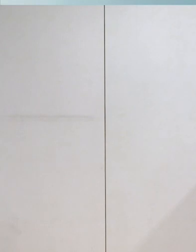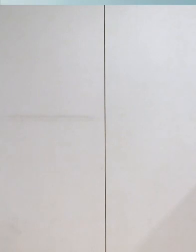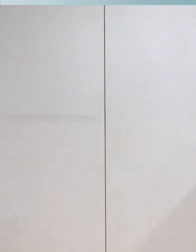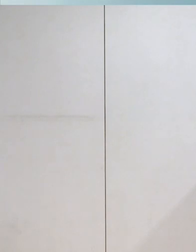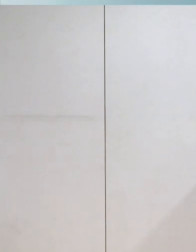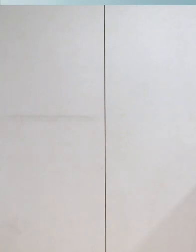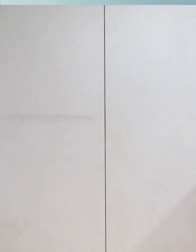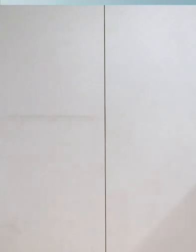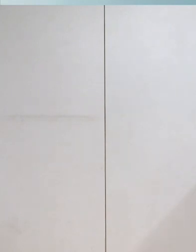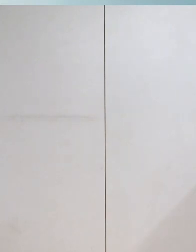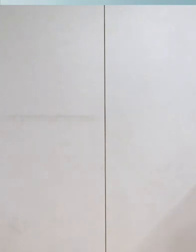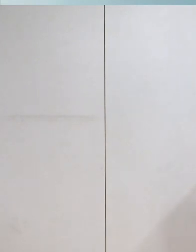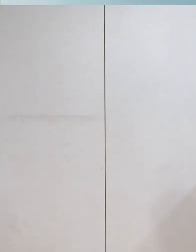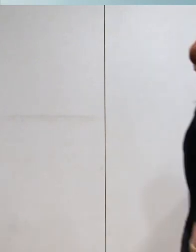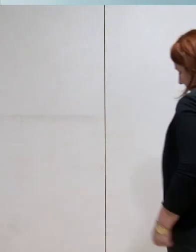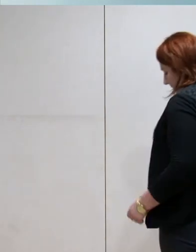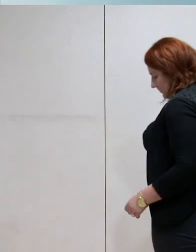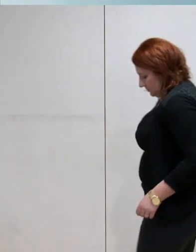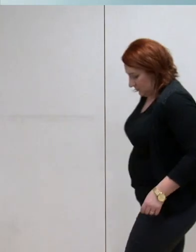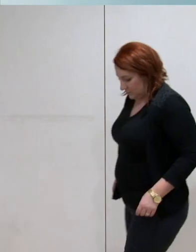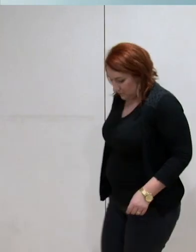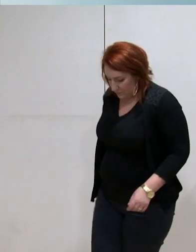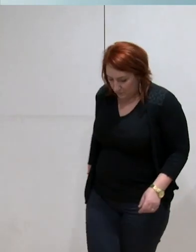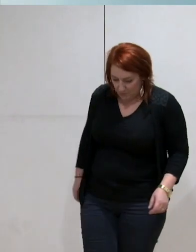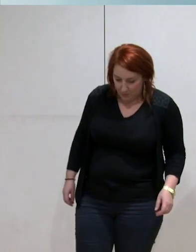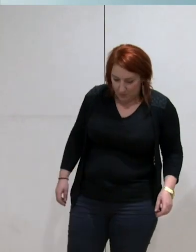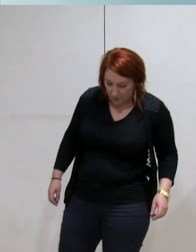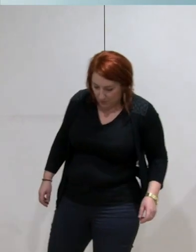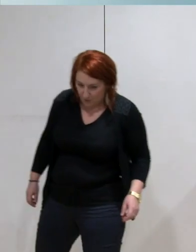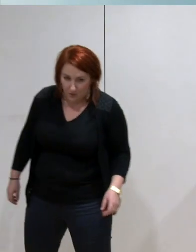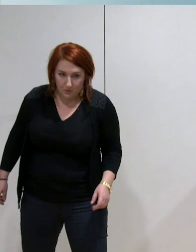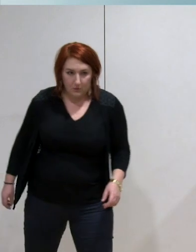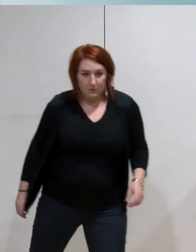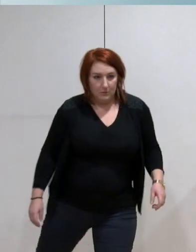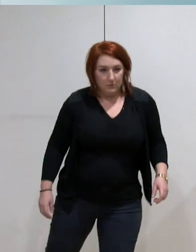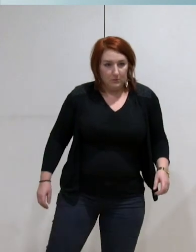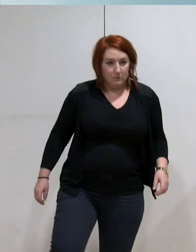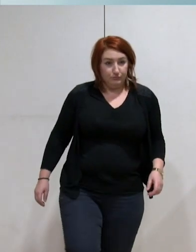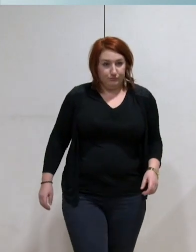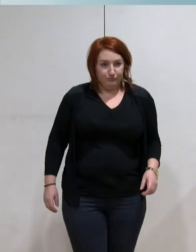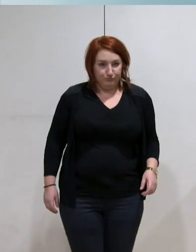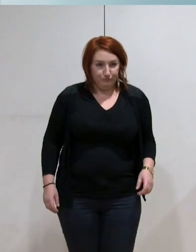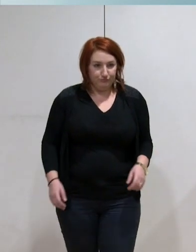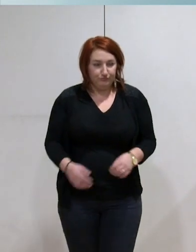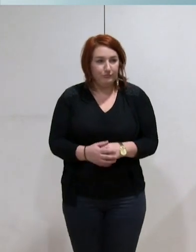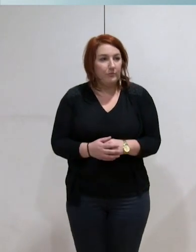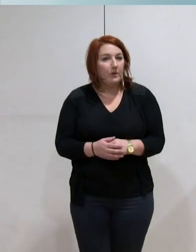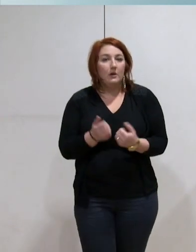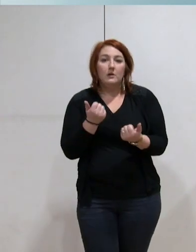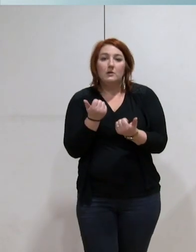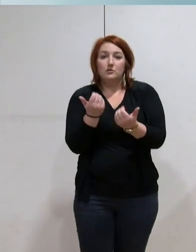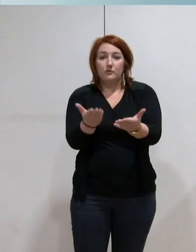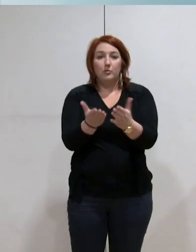et je vous propose donc de passer directement à la délibération portant sur le